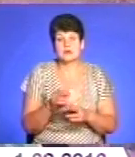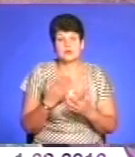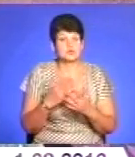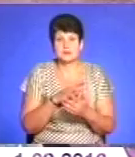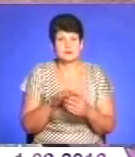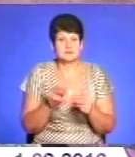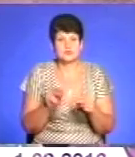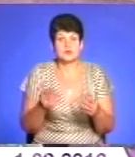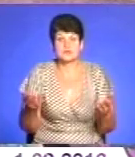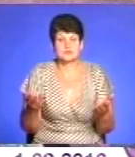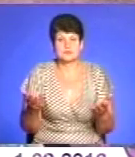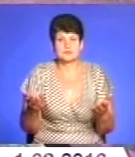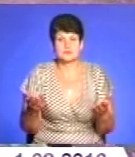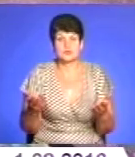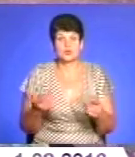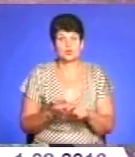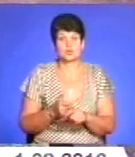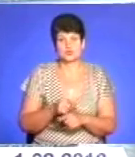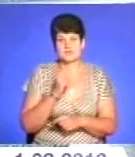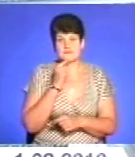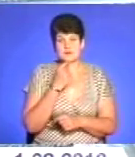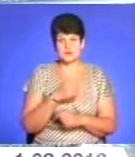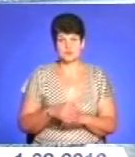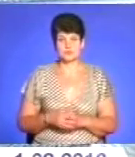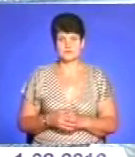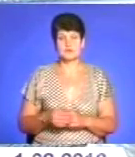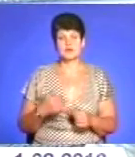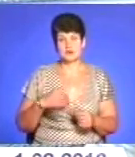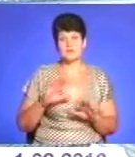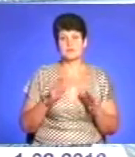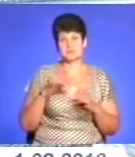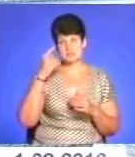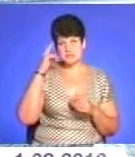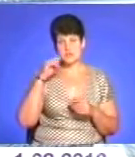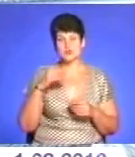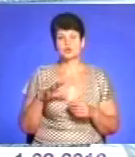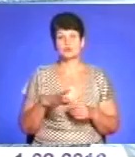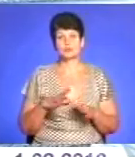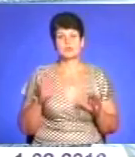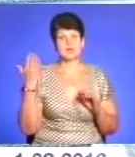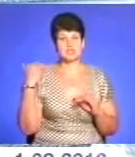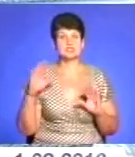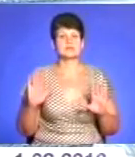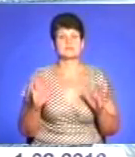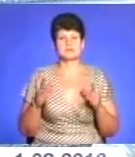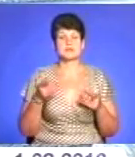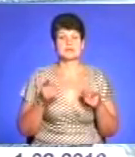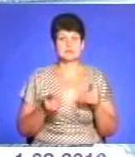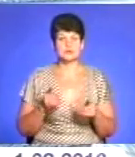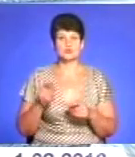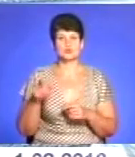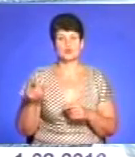нелегально, то є дуже важко. Ну, випадки, я знаю, знайомий спілкувався, що були раніше випадки, траплялися дійсно, що